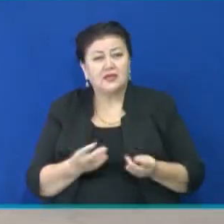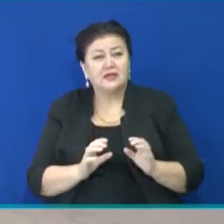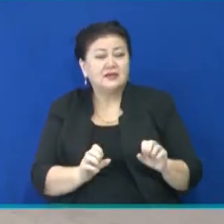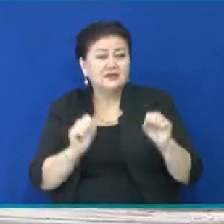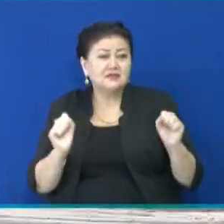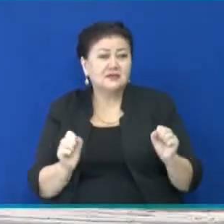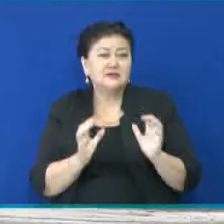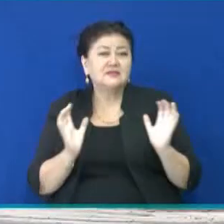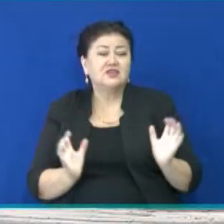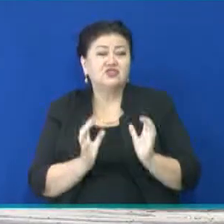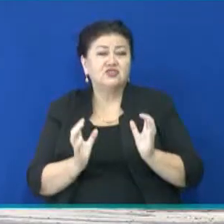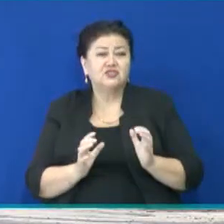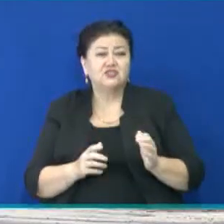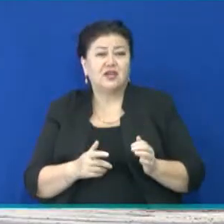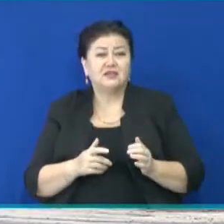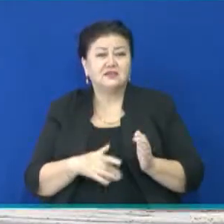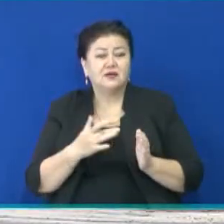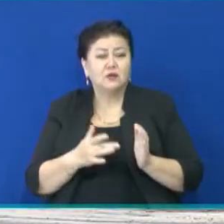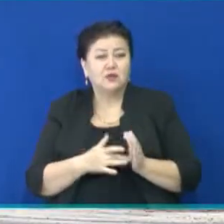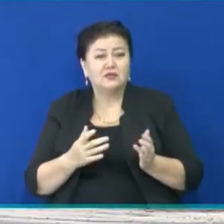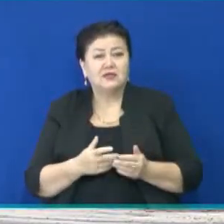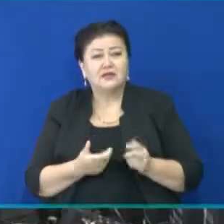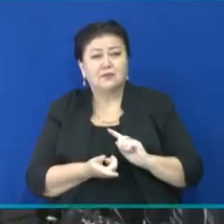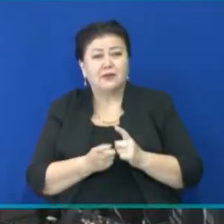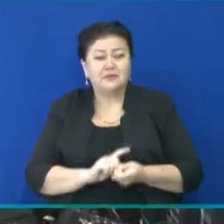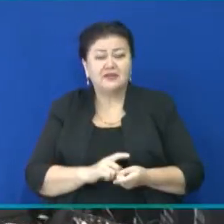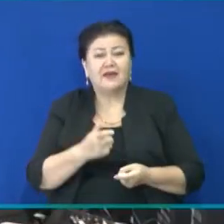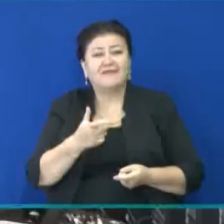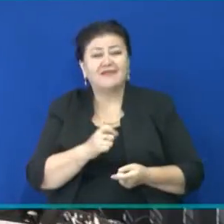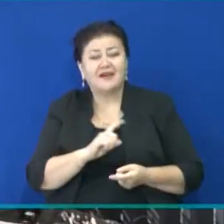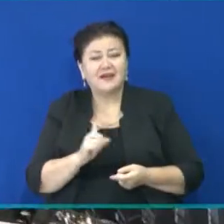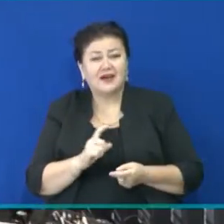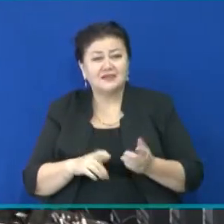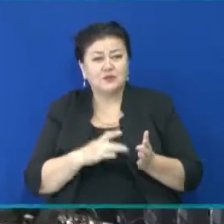қорғау мақсатында қаланы газдандыруға көшу керектігін айтуда.